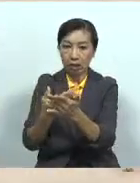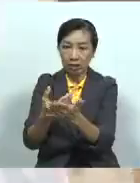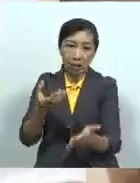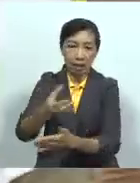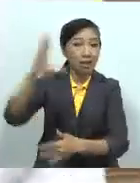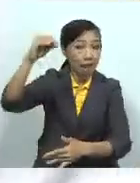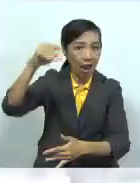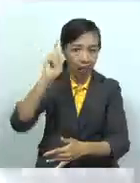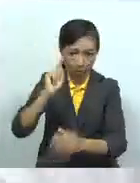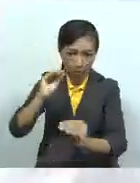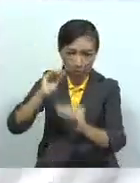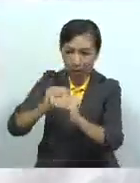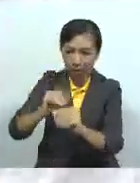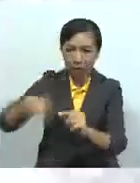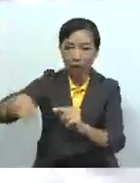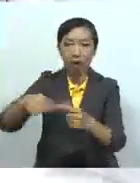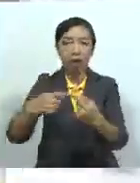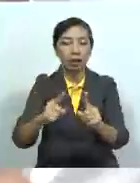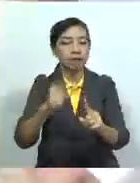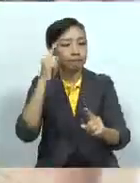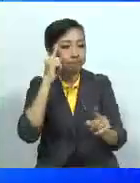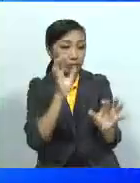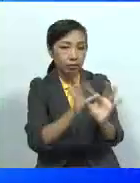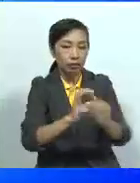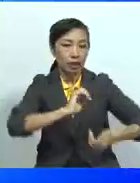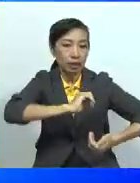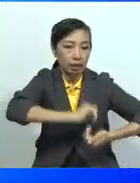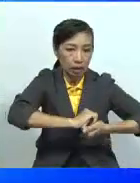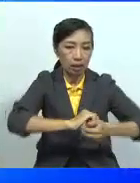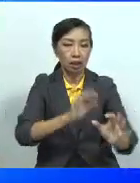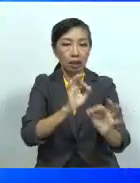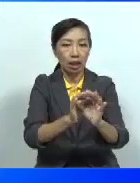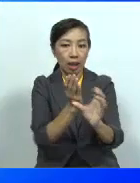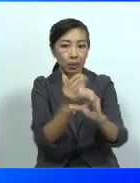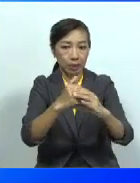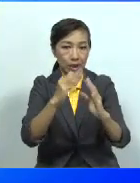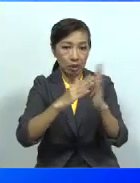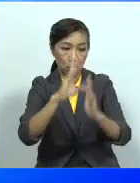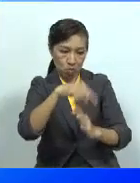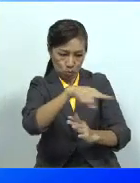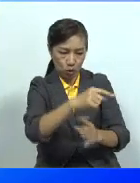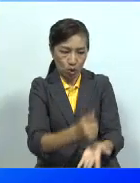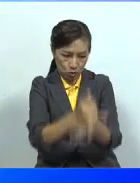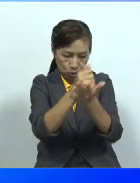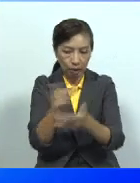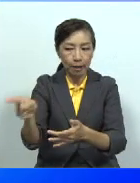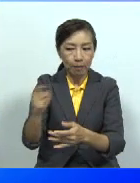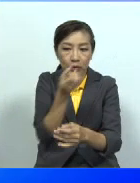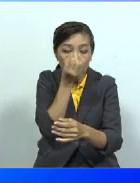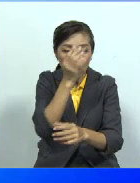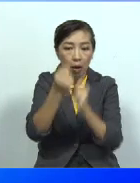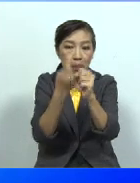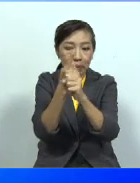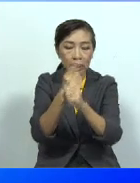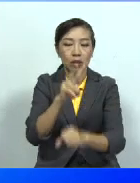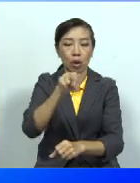าคารอาคารสงเคราะห์และธนาคารออมสินเข้ามาร่วมปล่อยกู้ดอกเบี้ยคงที่ร้อยละ 2.75 ต่อปีว